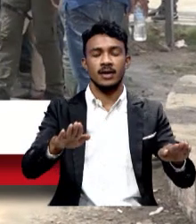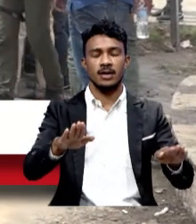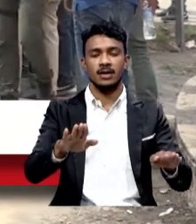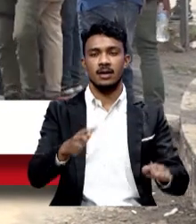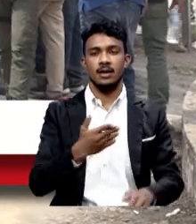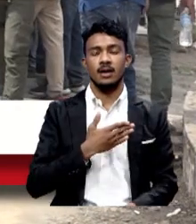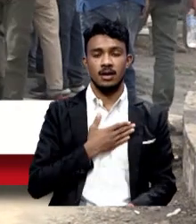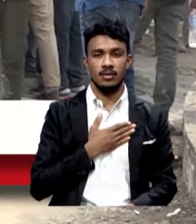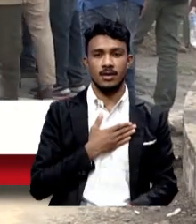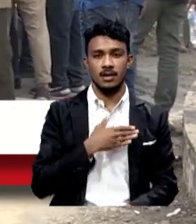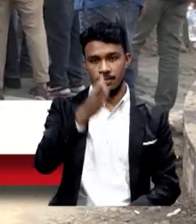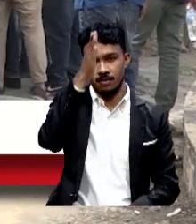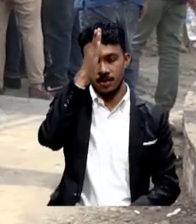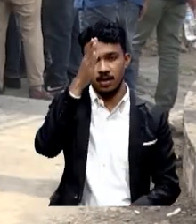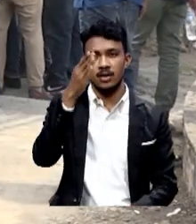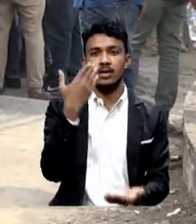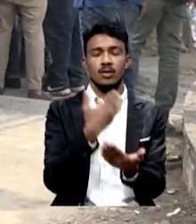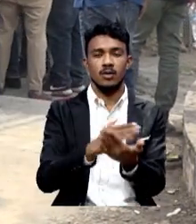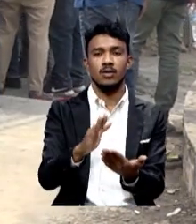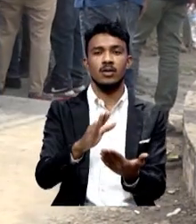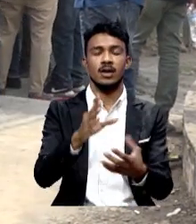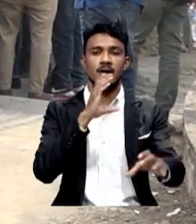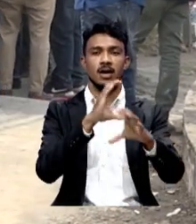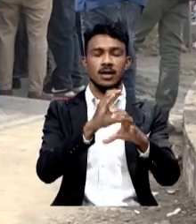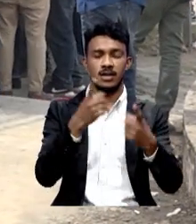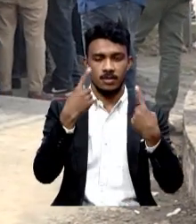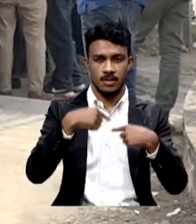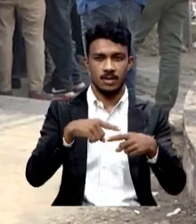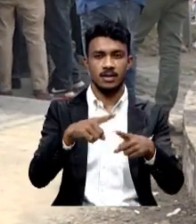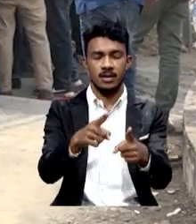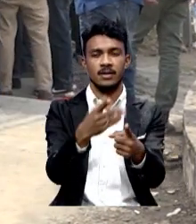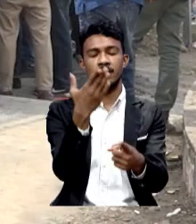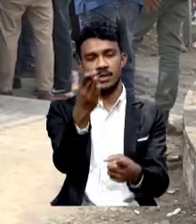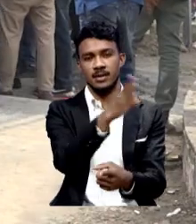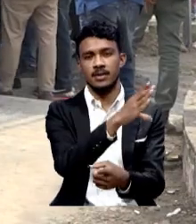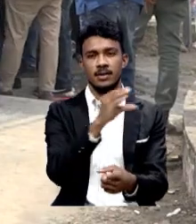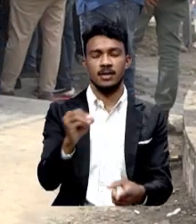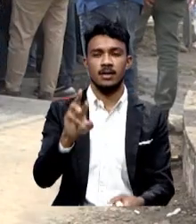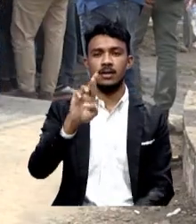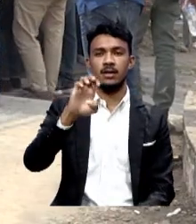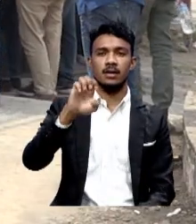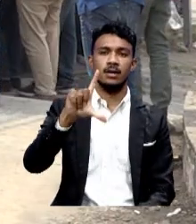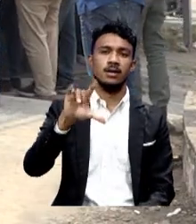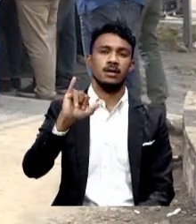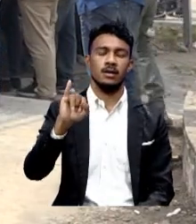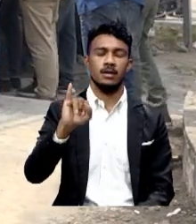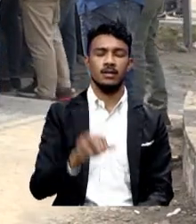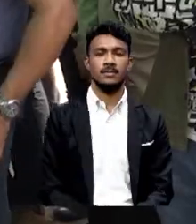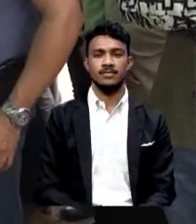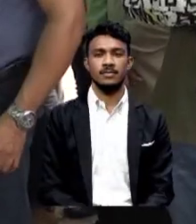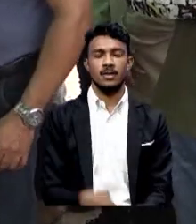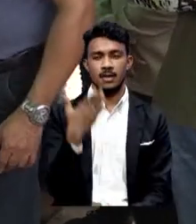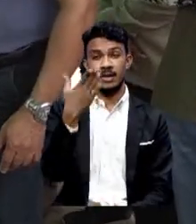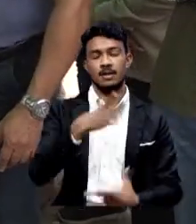hanipai halo toman tena ni ho kareta be, buat main ni gosta, buat tidak rally. Ah, ni